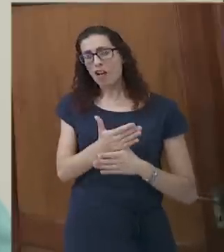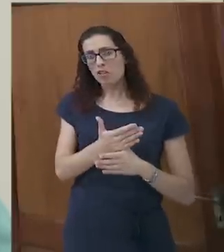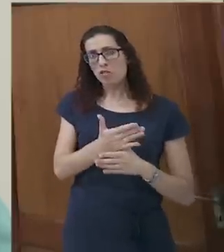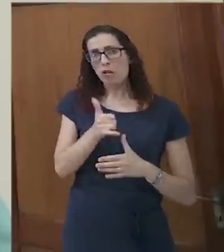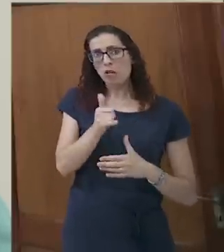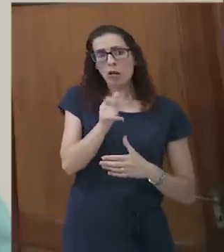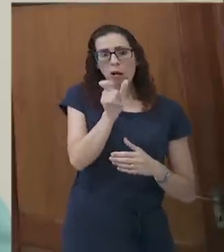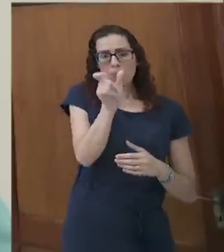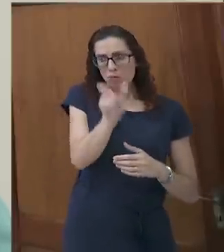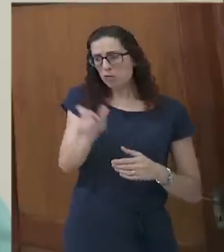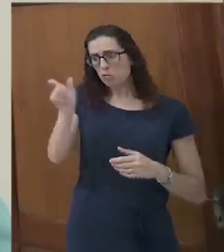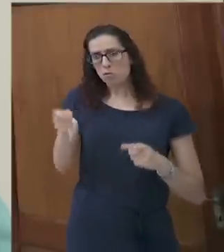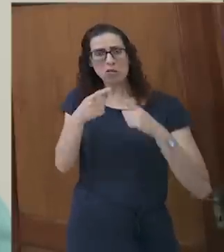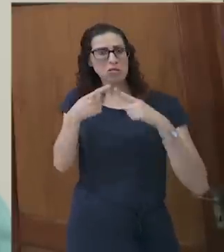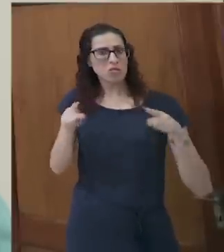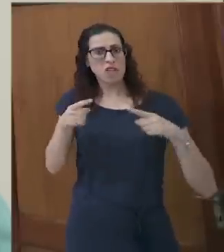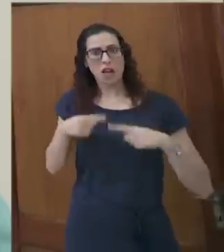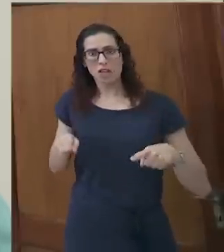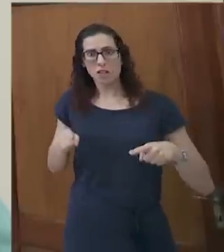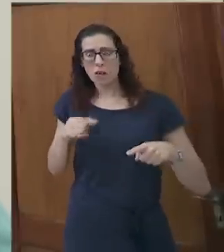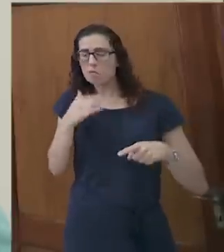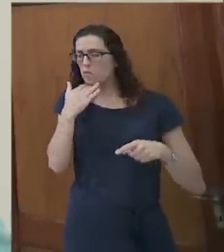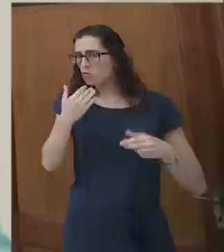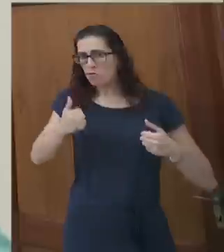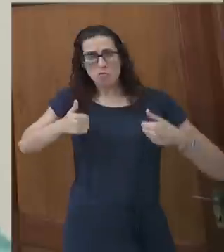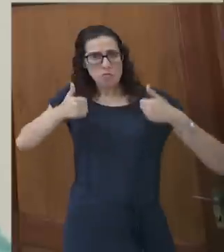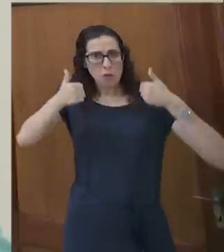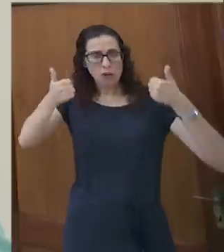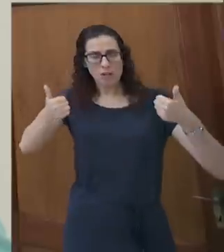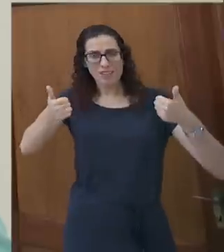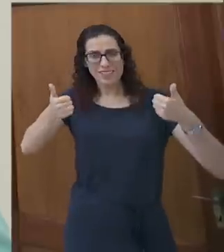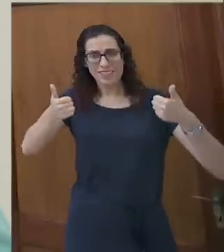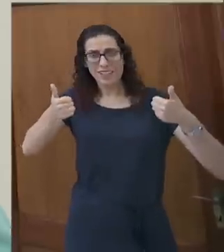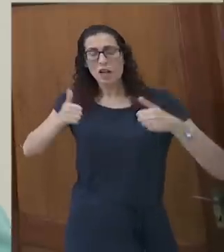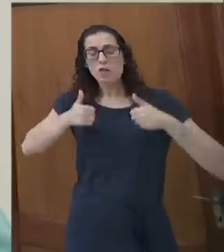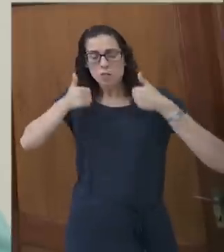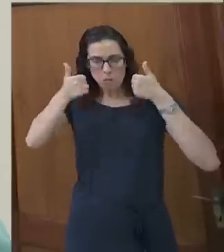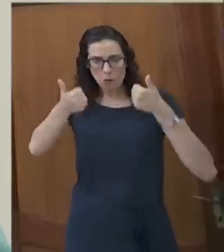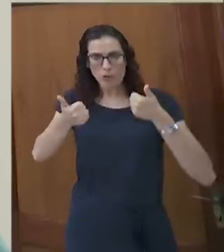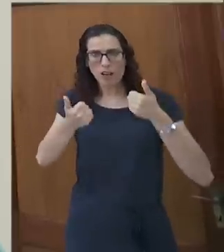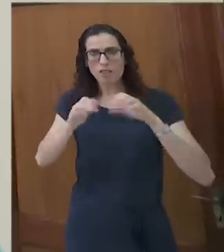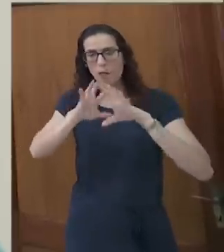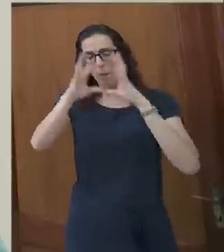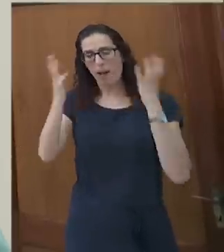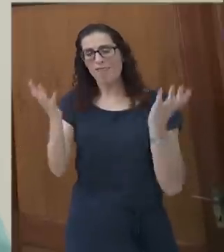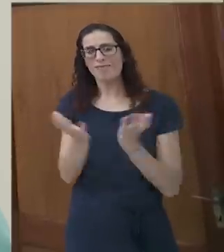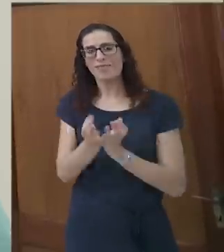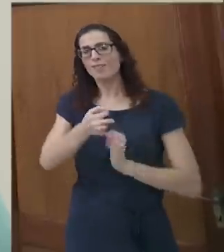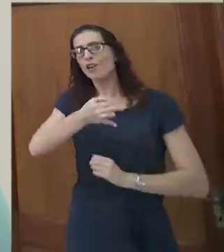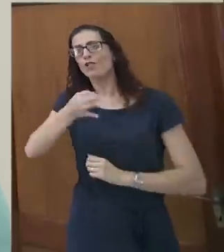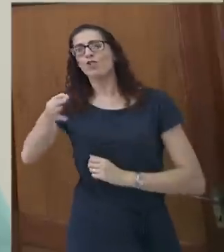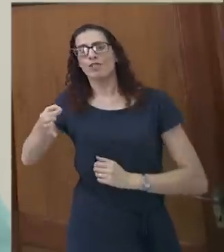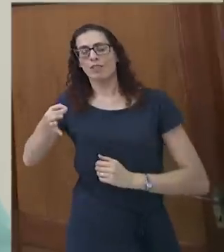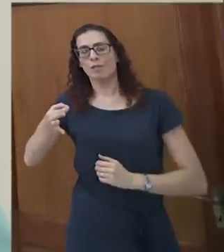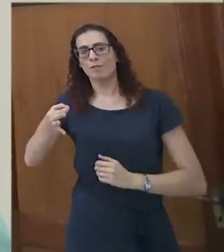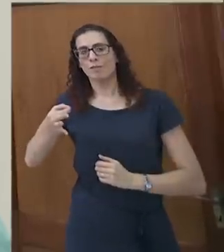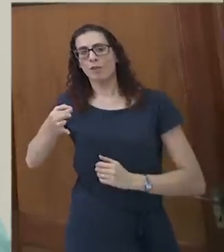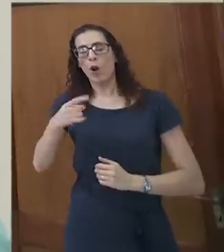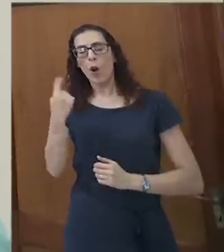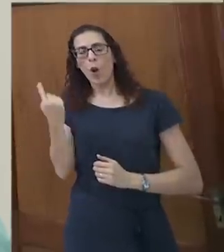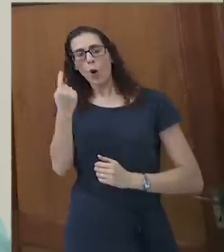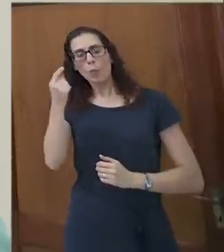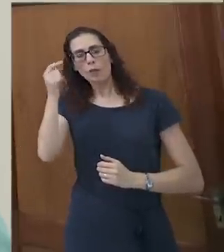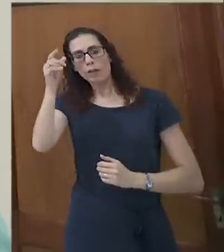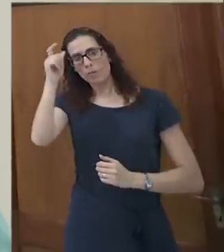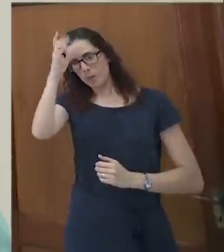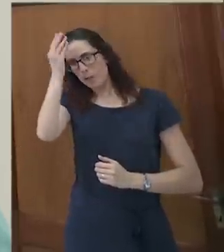mingħajra xejn ma hemm ta' sewi ħlief il-ħolqien ġdid. U daw kollha li jimxu fuq din